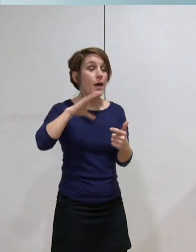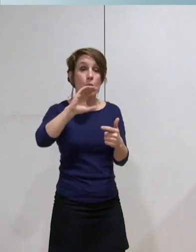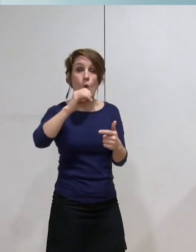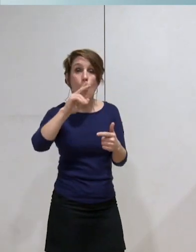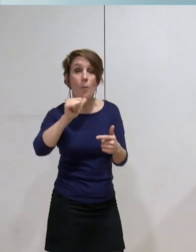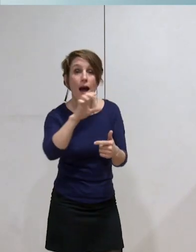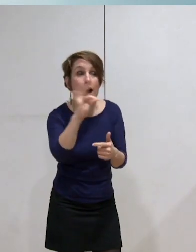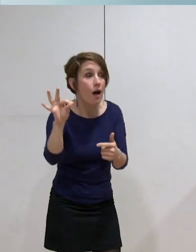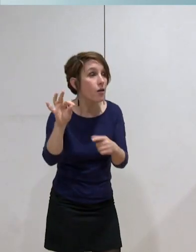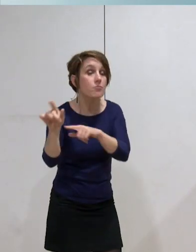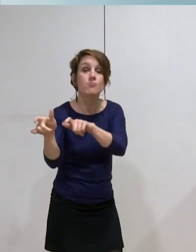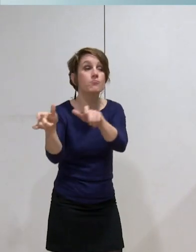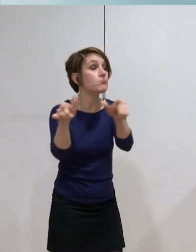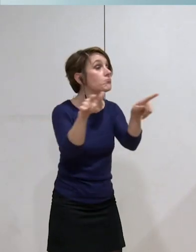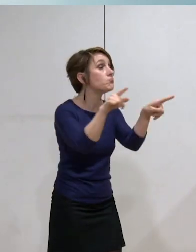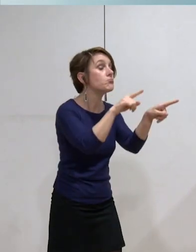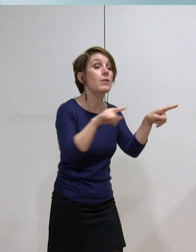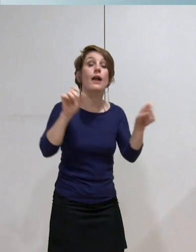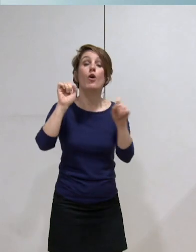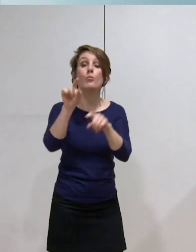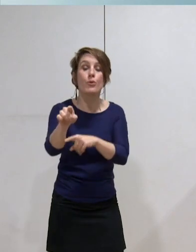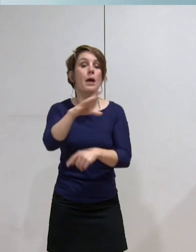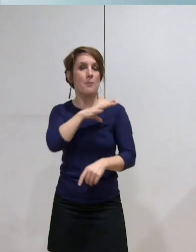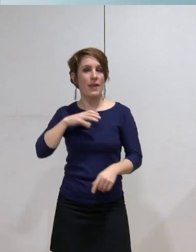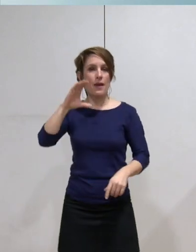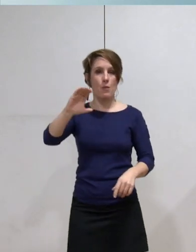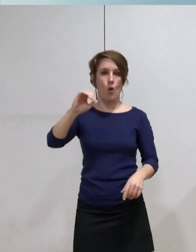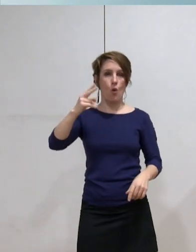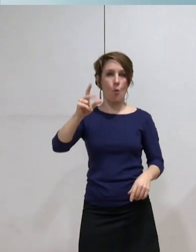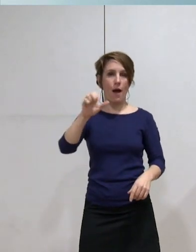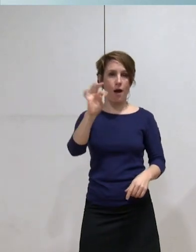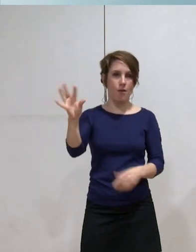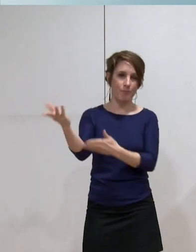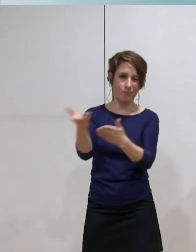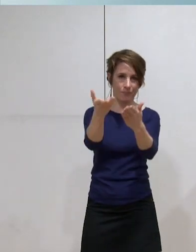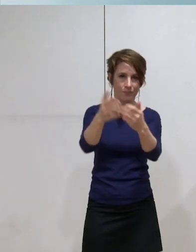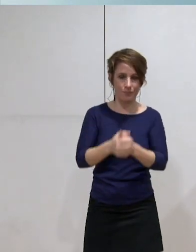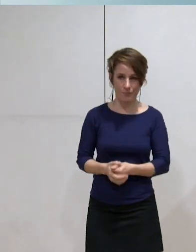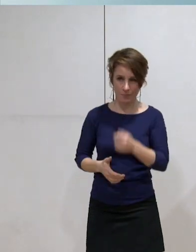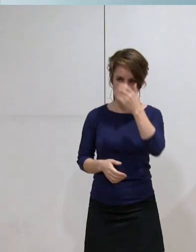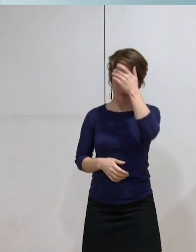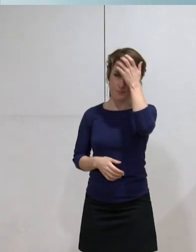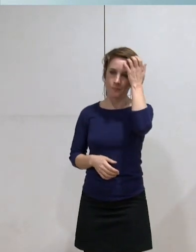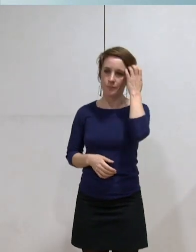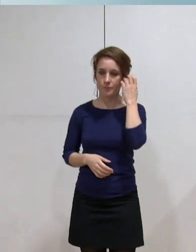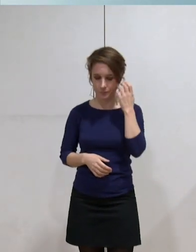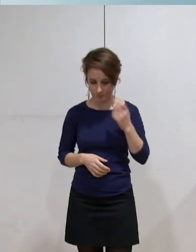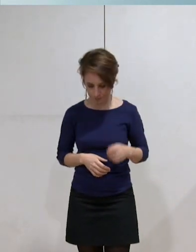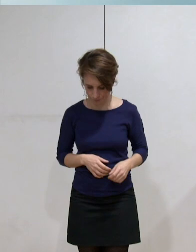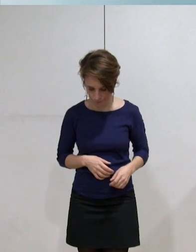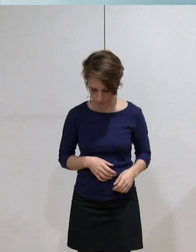fais le tour des groupes une première fois madame compara vous avez la parole merci Monsieur le